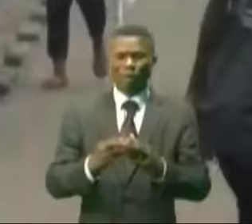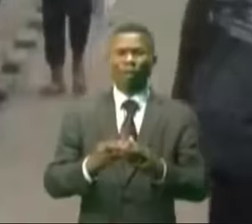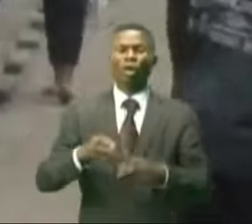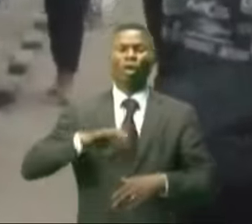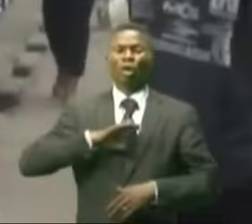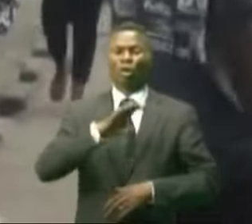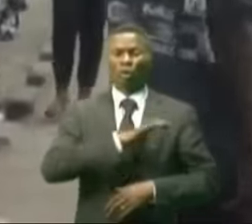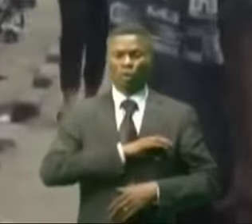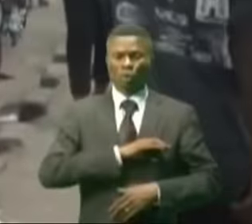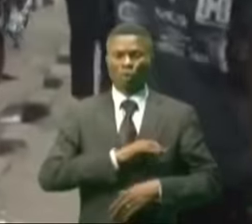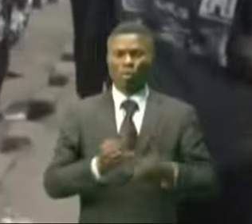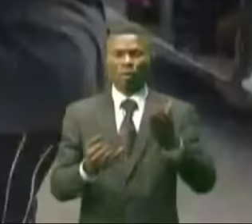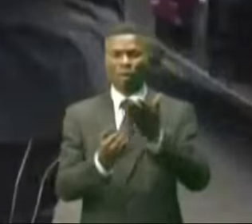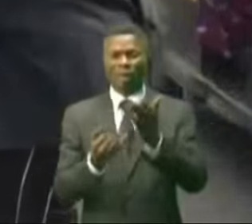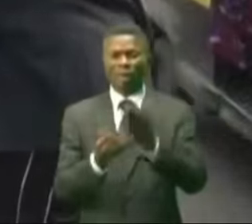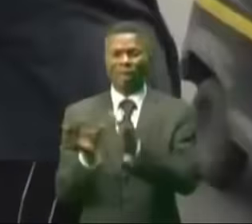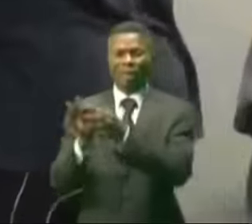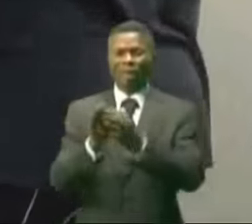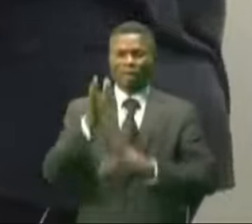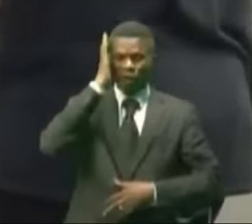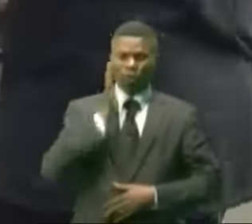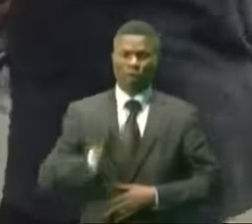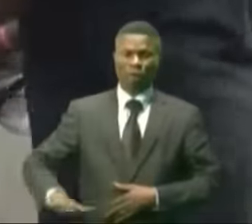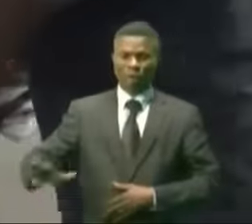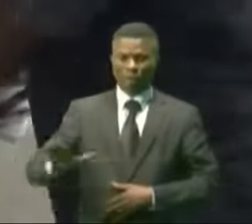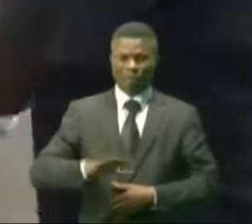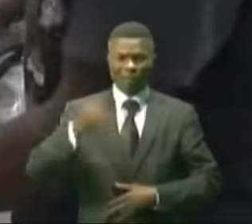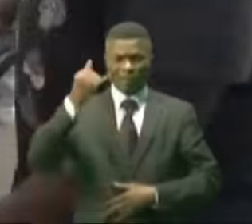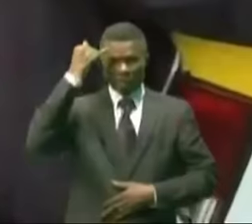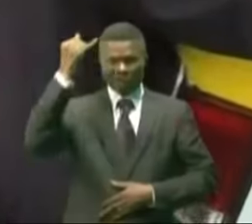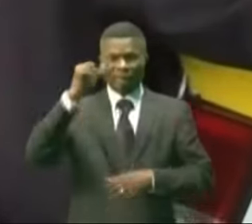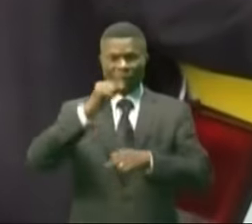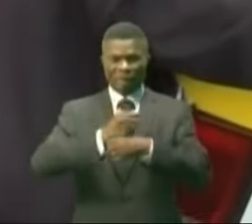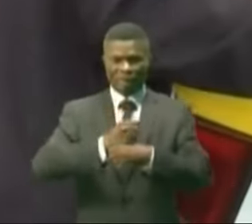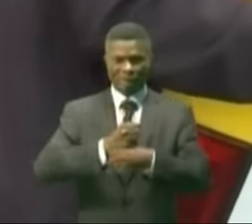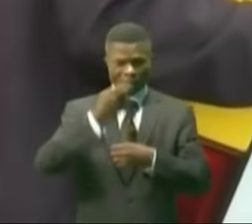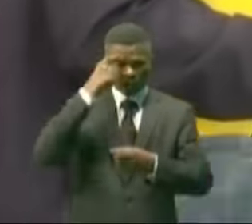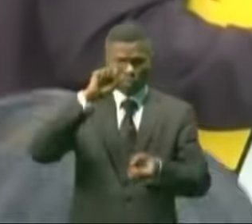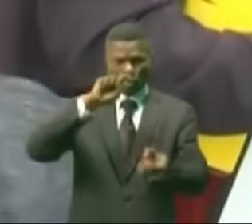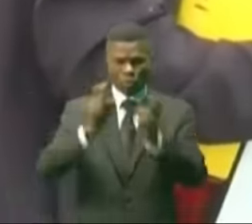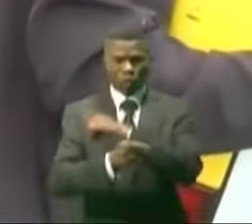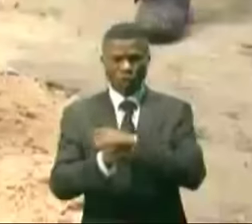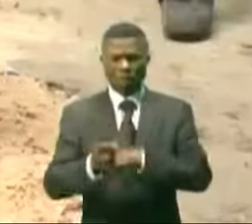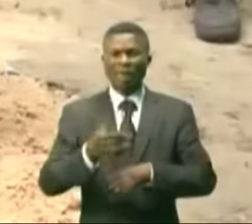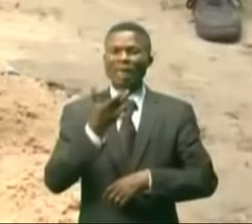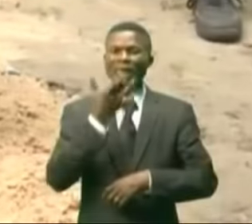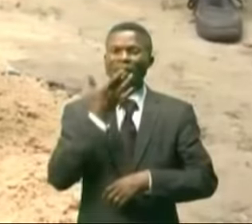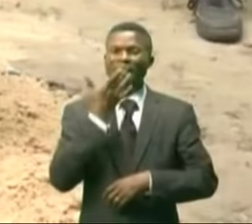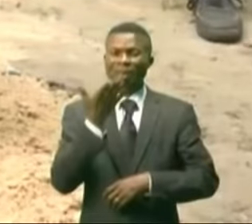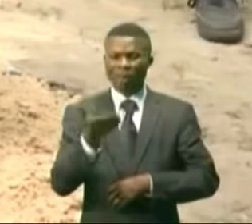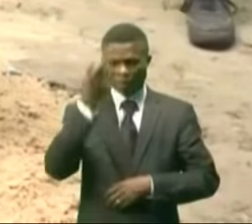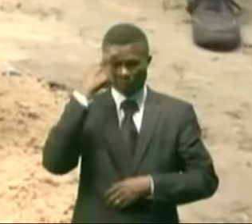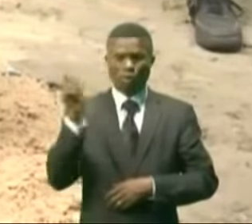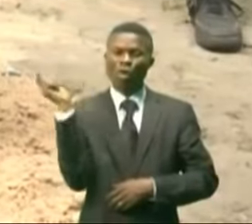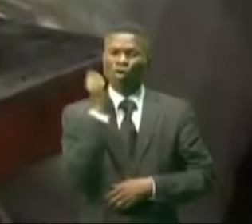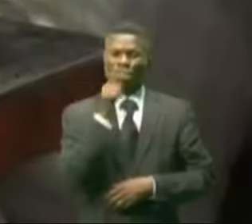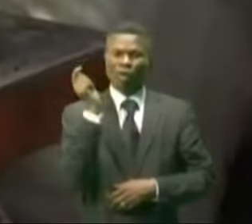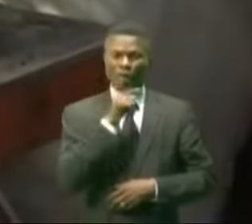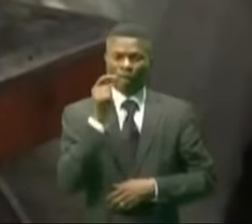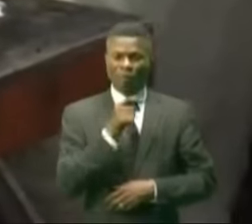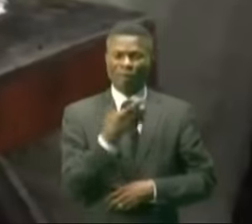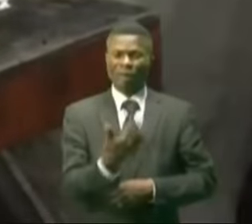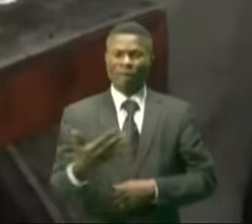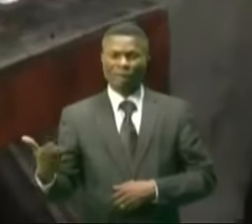des ingénieurs de l'Union Sacrée, ont pris l'initiative pour leur transformation à travers la fabrication des